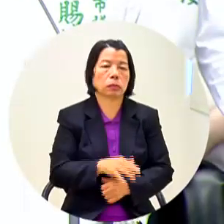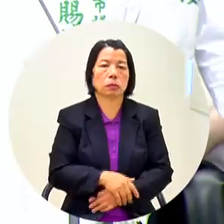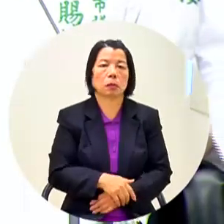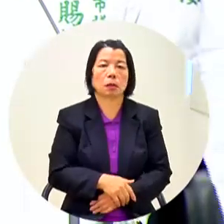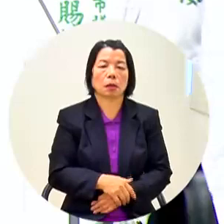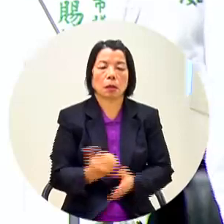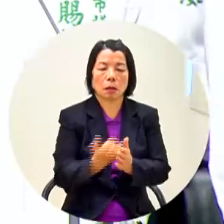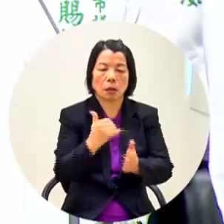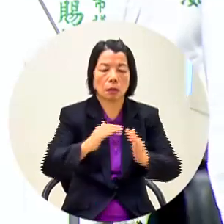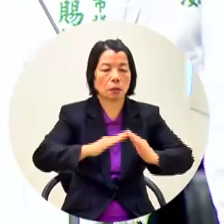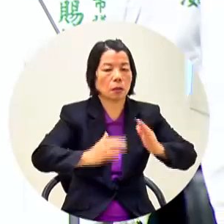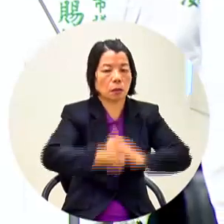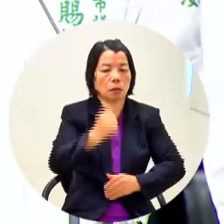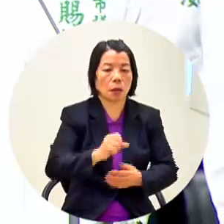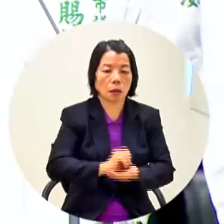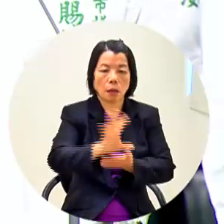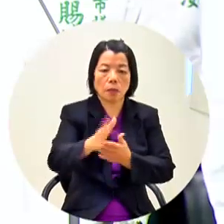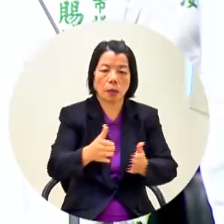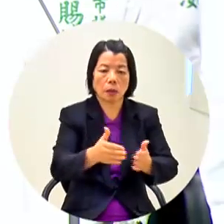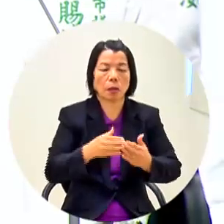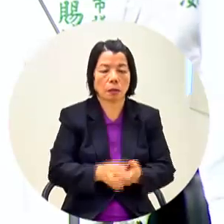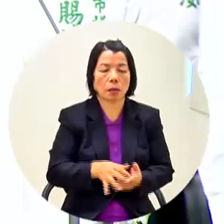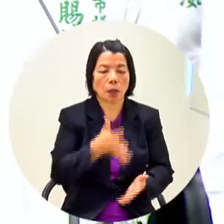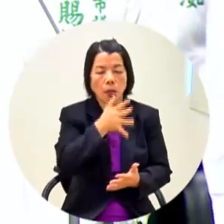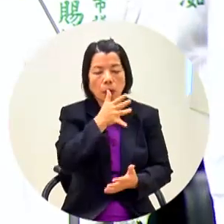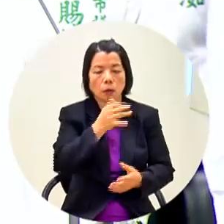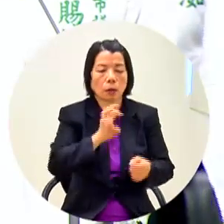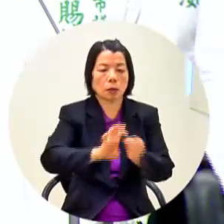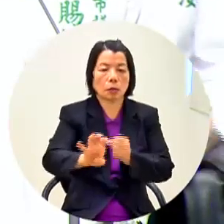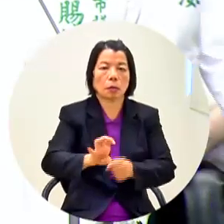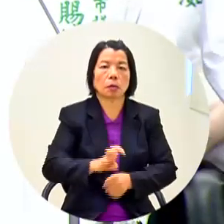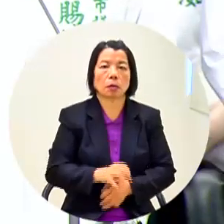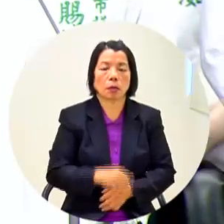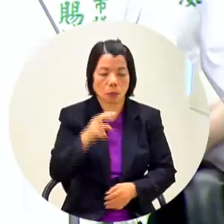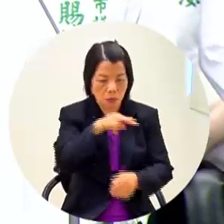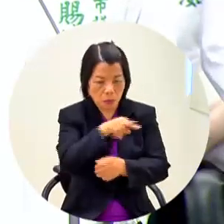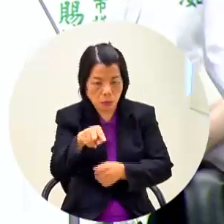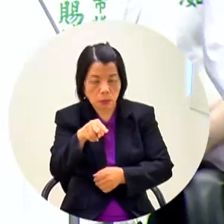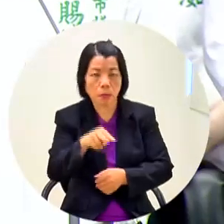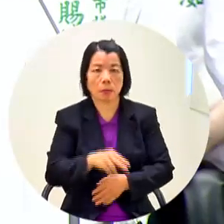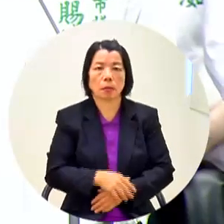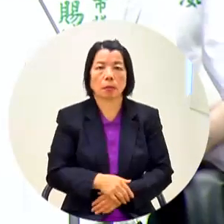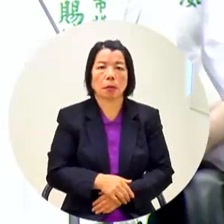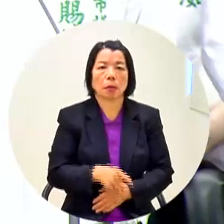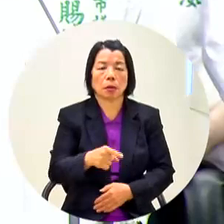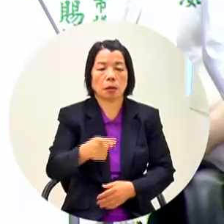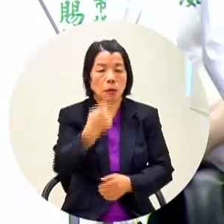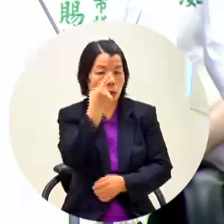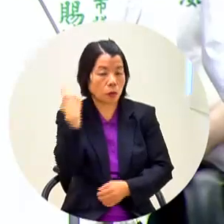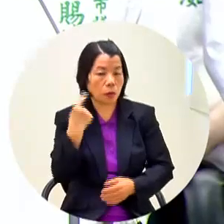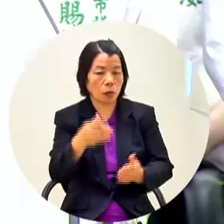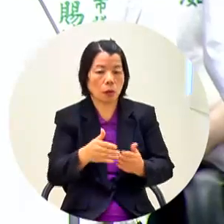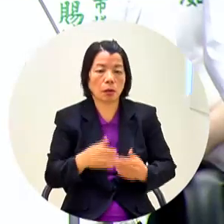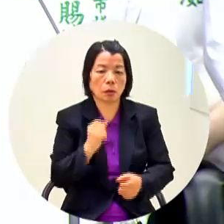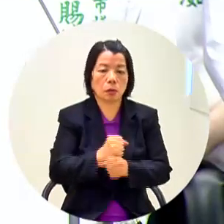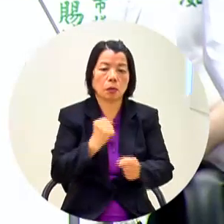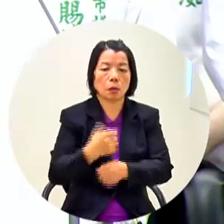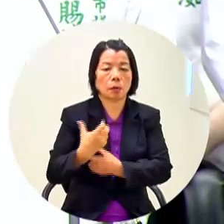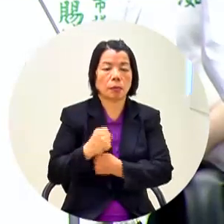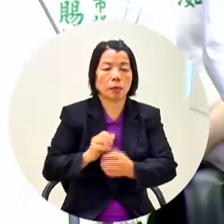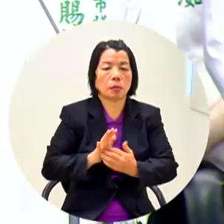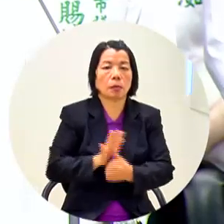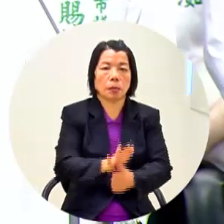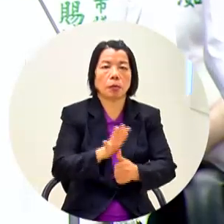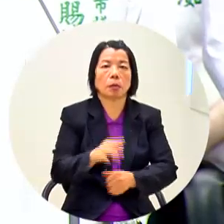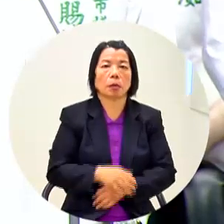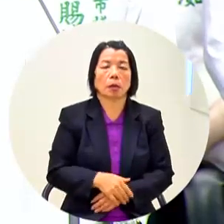刚市长你读报告读40分钟，哦，但是咱所看到的，人你长达办兵推嘛，哦，昨天你